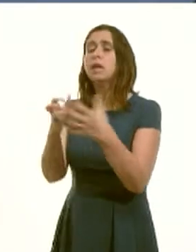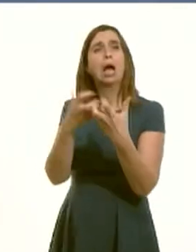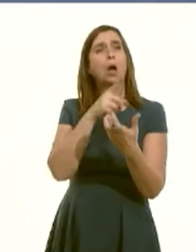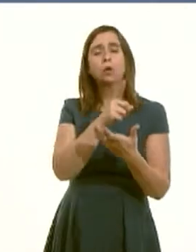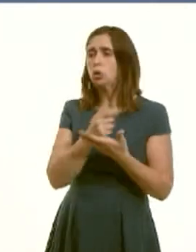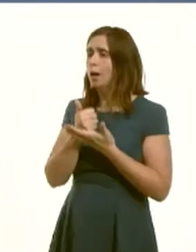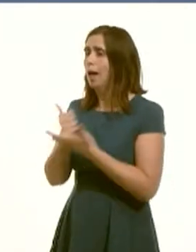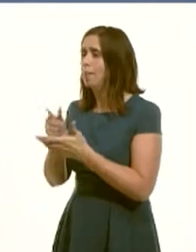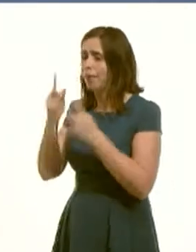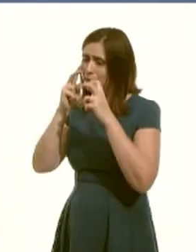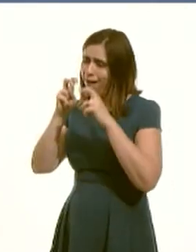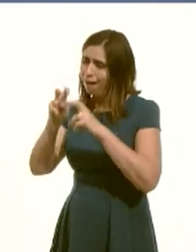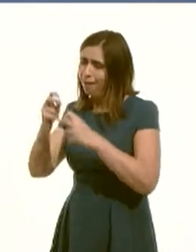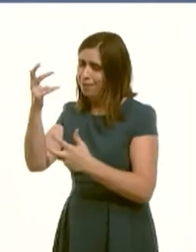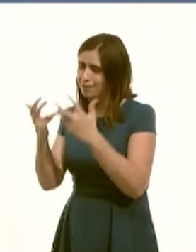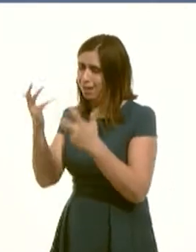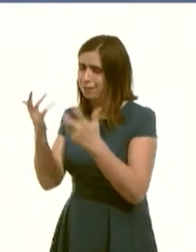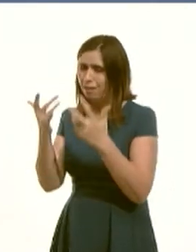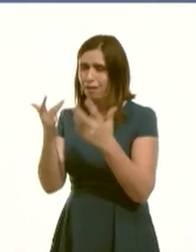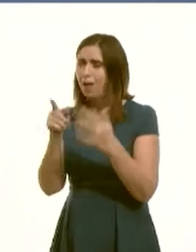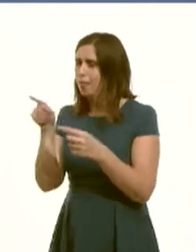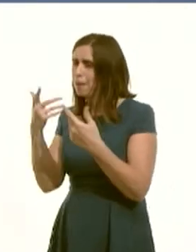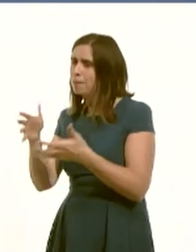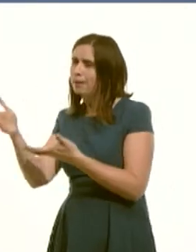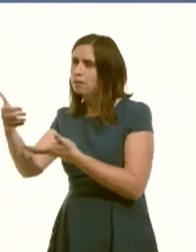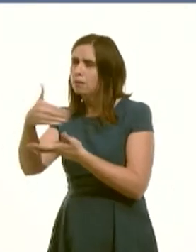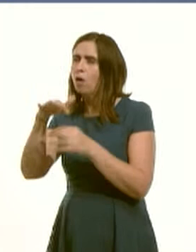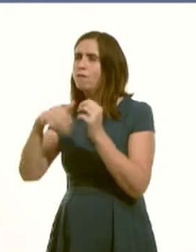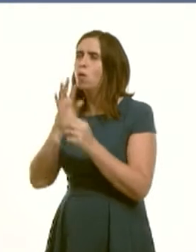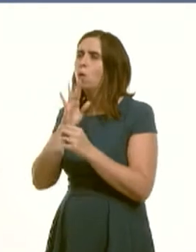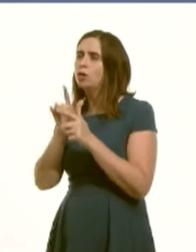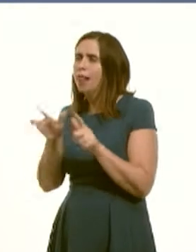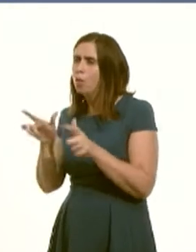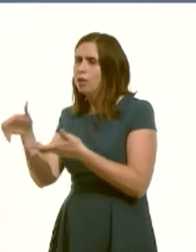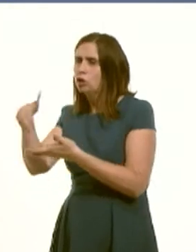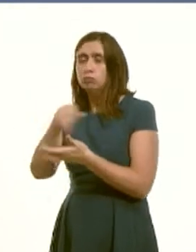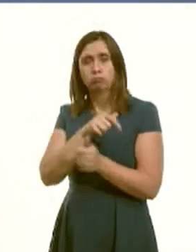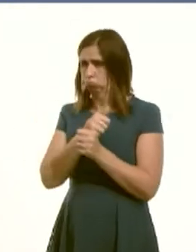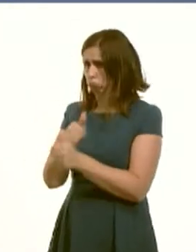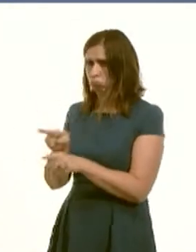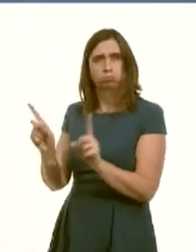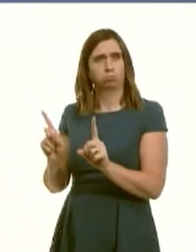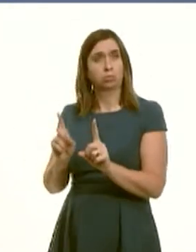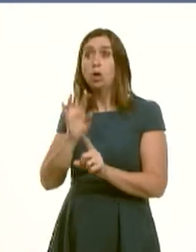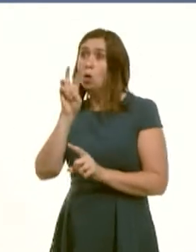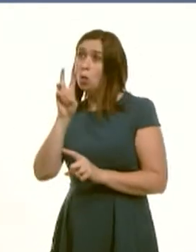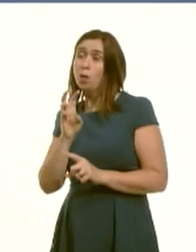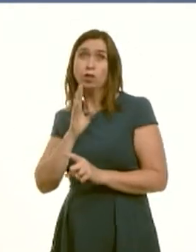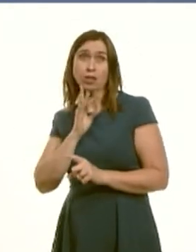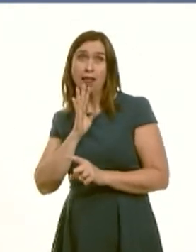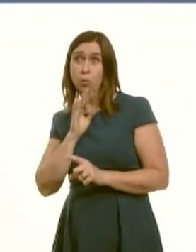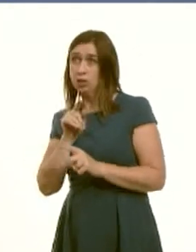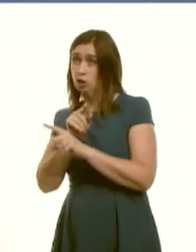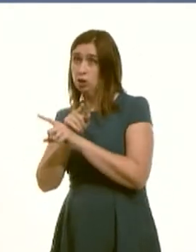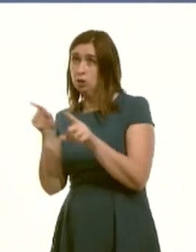nhw'n casglu ar y iaith Gymraeg ac i ba raddau mae'r iaith Gymraeg yn cael ei ystyried yn y ffordd mae tir yn cael ei